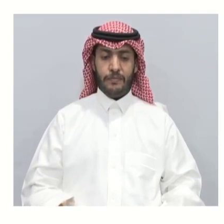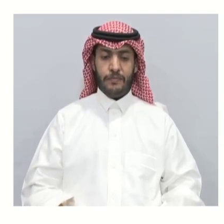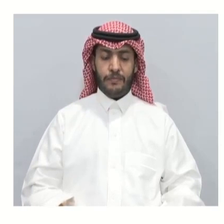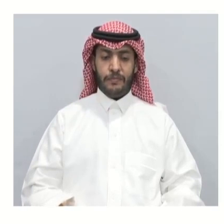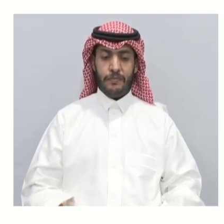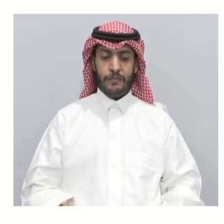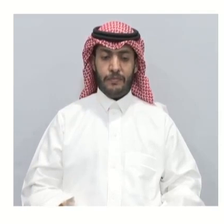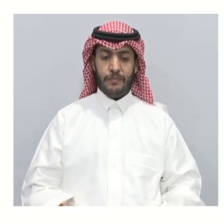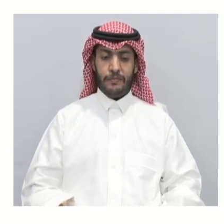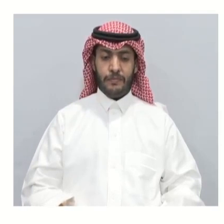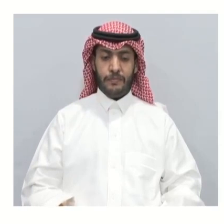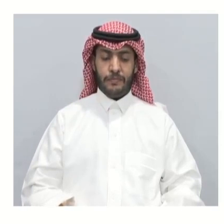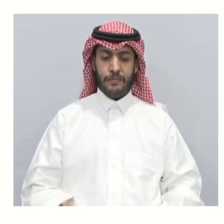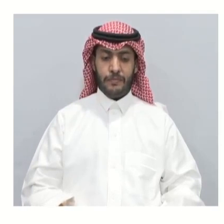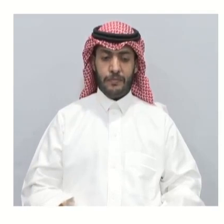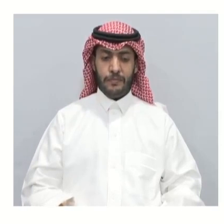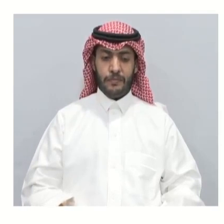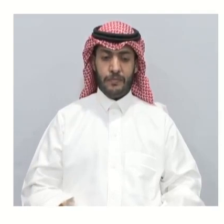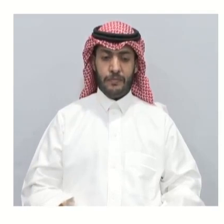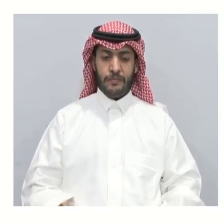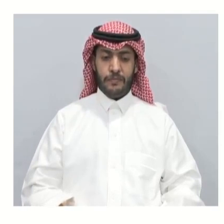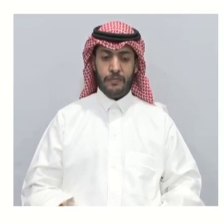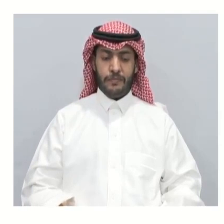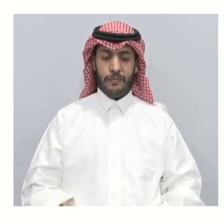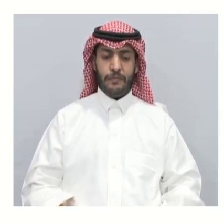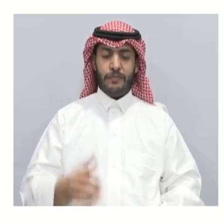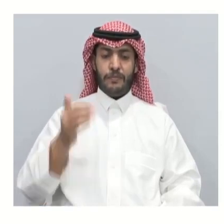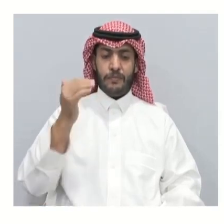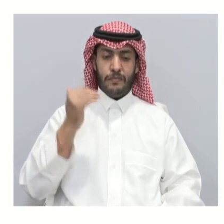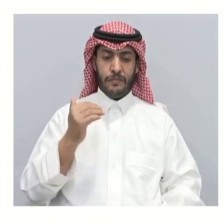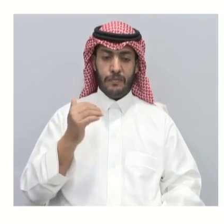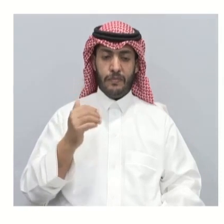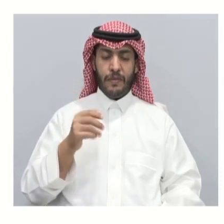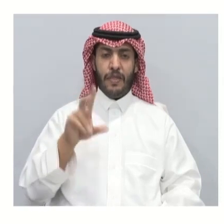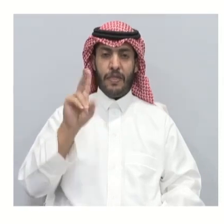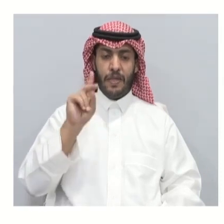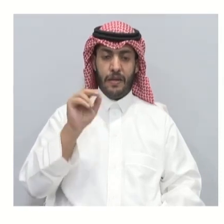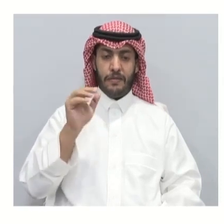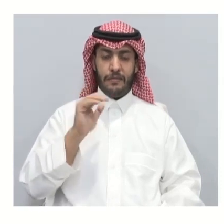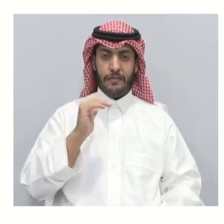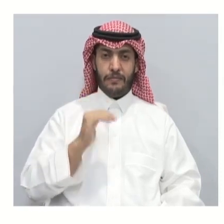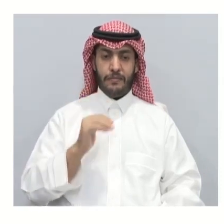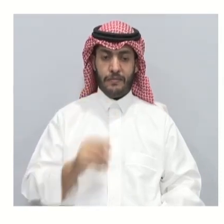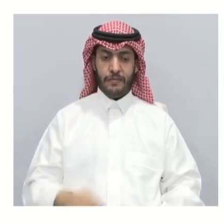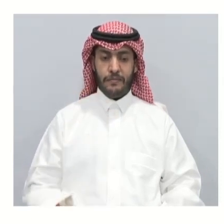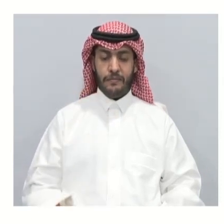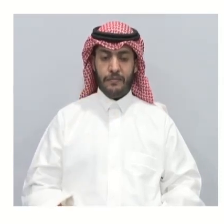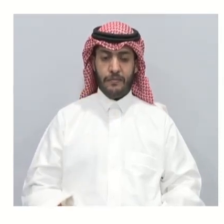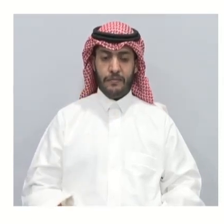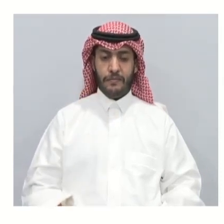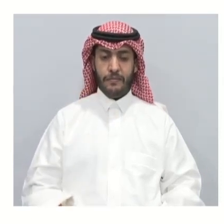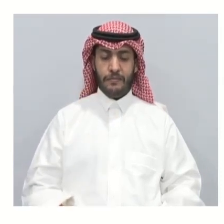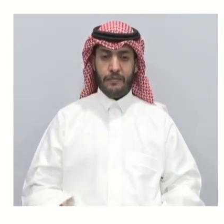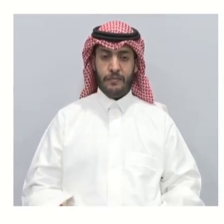بهذا الشكل طيب بارك الله فيكم بعد ذلك اظلل الجزء جزء اخر بارك الله فيكم